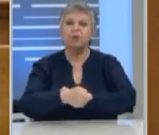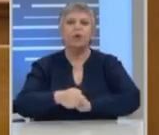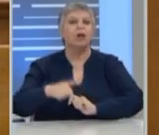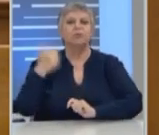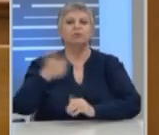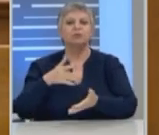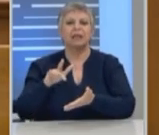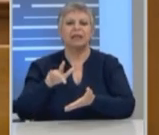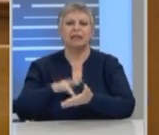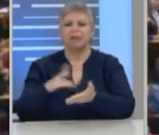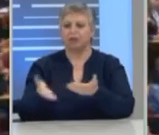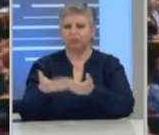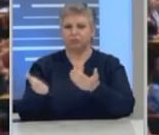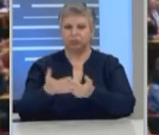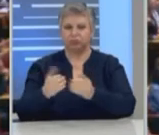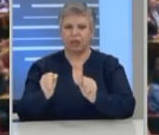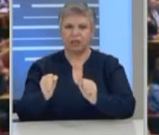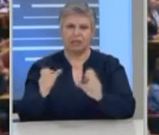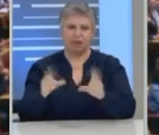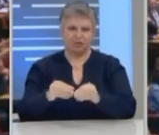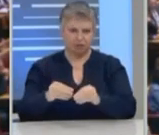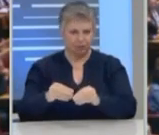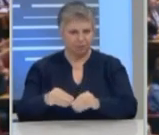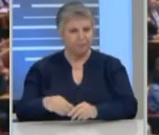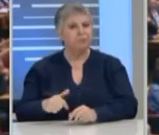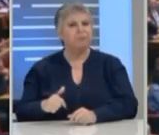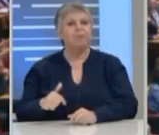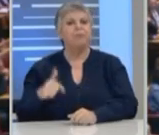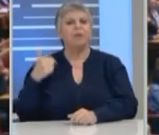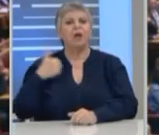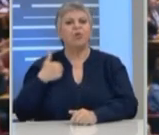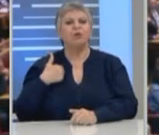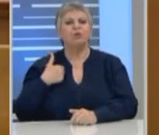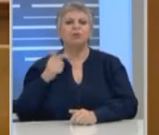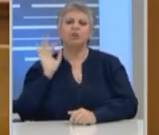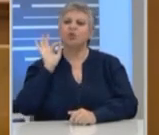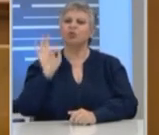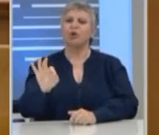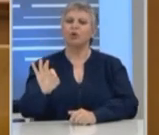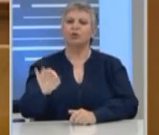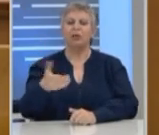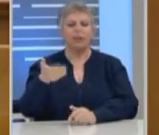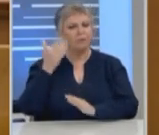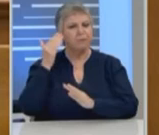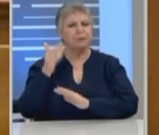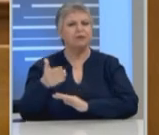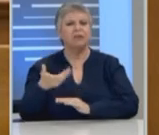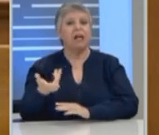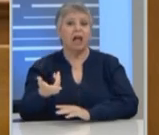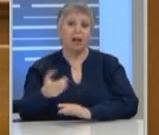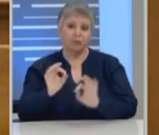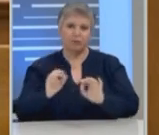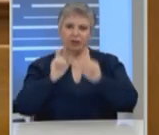φροντίδα υγείας. Ο δικός μας στρατηγικός στόχος, αλλά ταυτόχρονα και καθήκον,